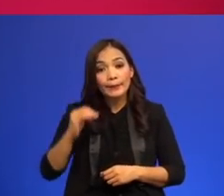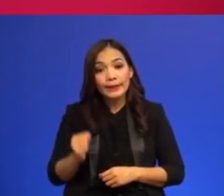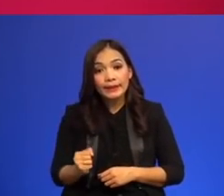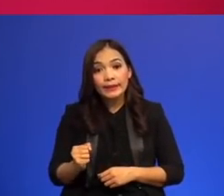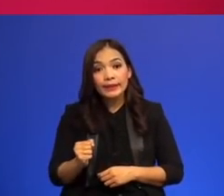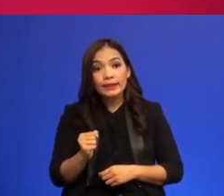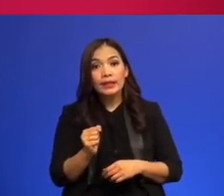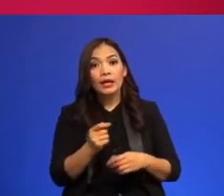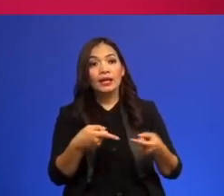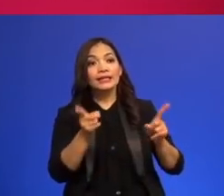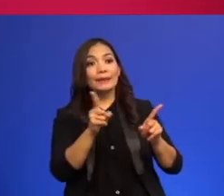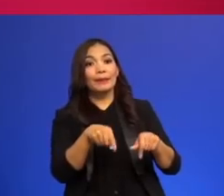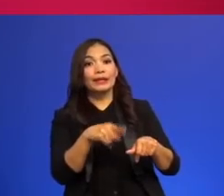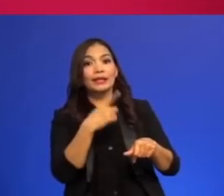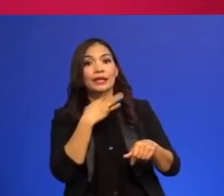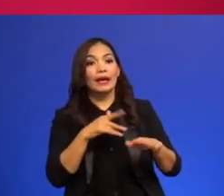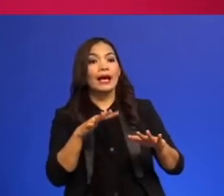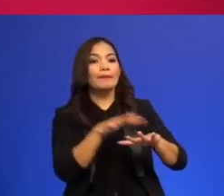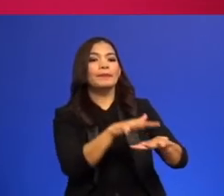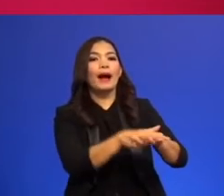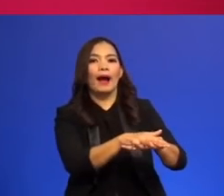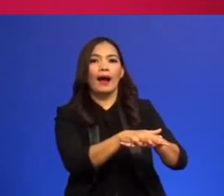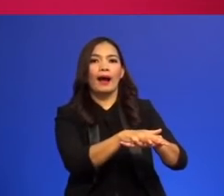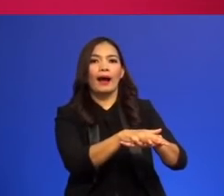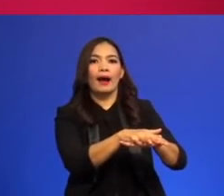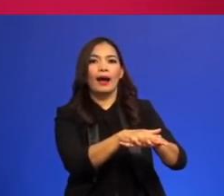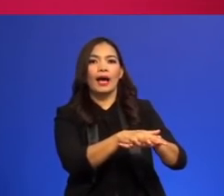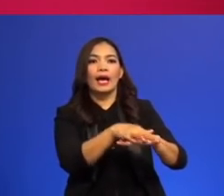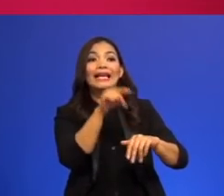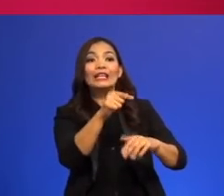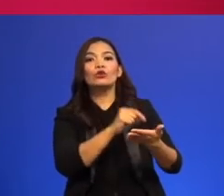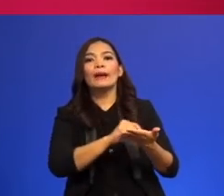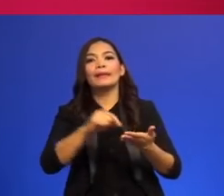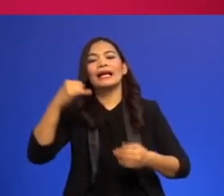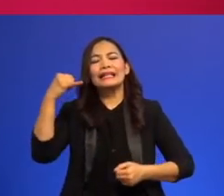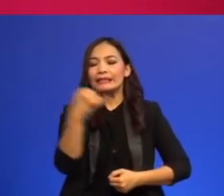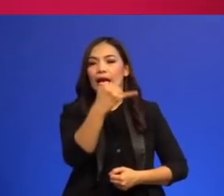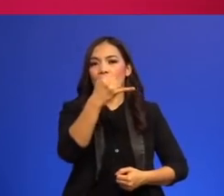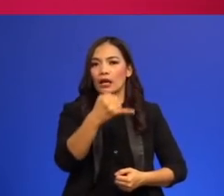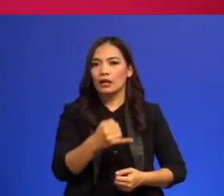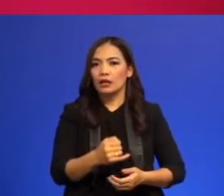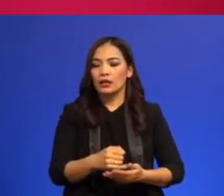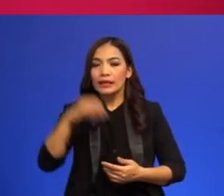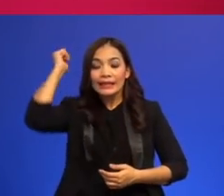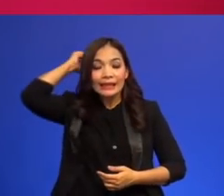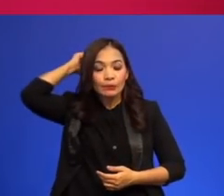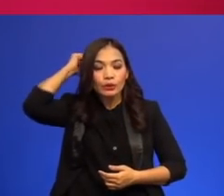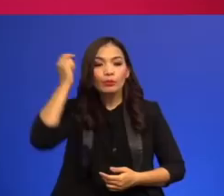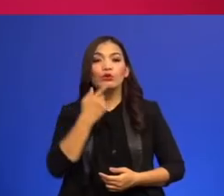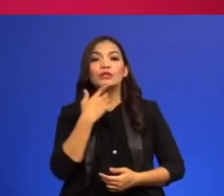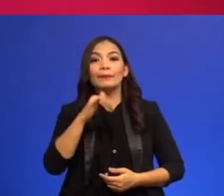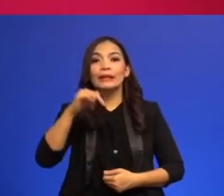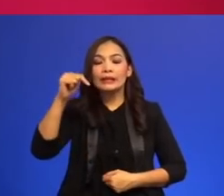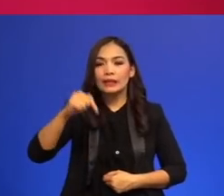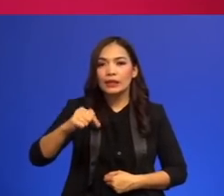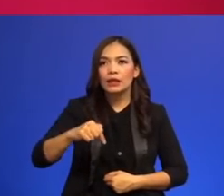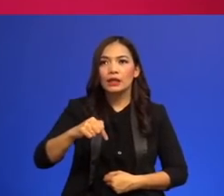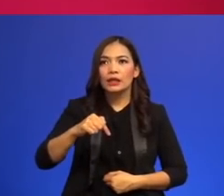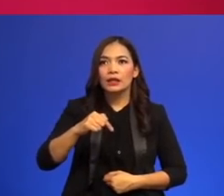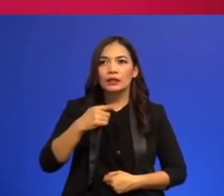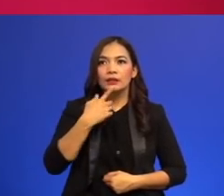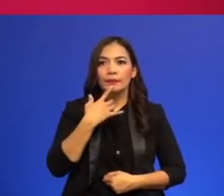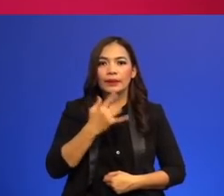Ini suami jadi sandera, maksudnya tahu ya, itu kejahatan. Ibu-ibu seperti ini,